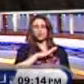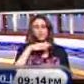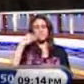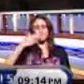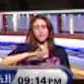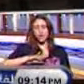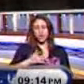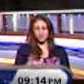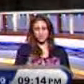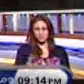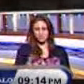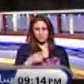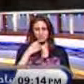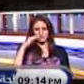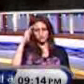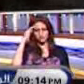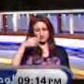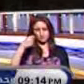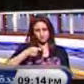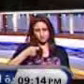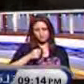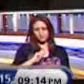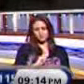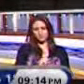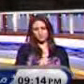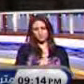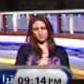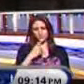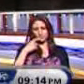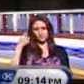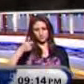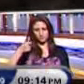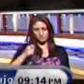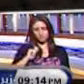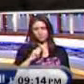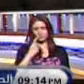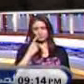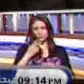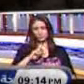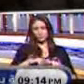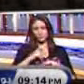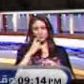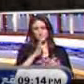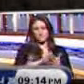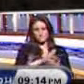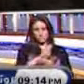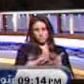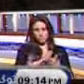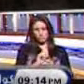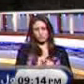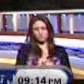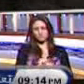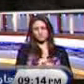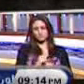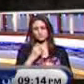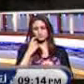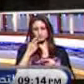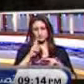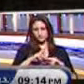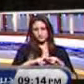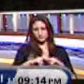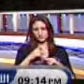نجلاء. مساء الخير دكتور عمرو. اهلا بيك يا فندم، اتفضلي. اهلا بحضرتك. المشكله باختصار هي مش مشكله، الحقيقه